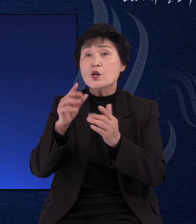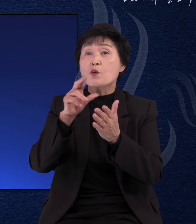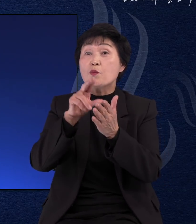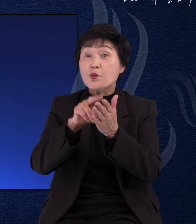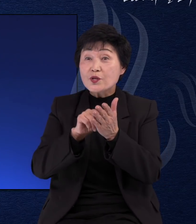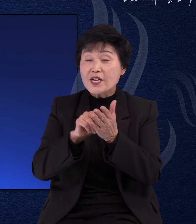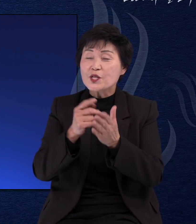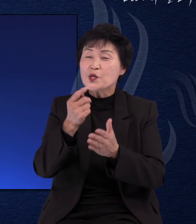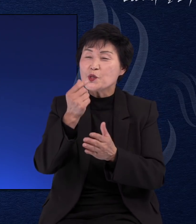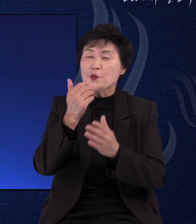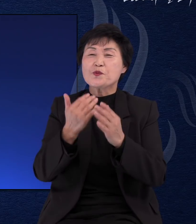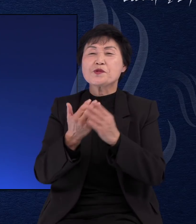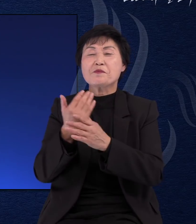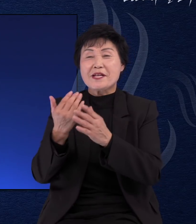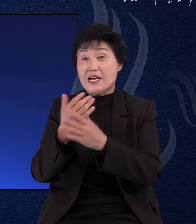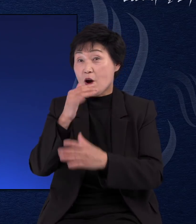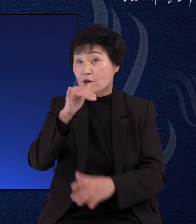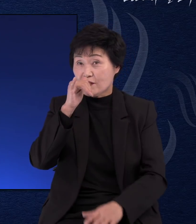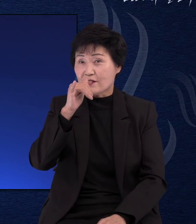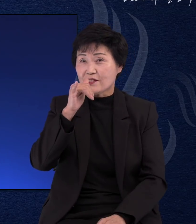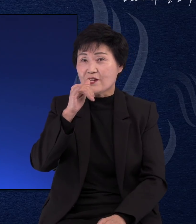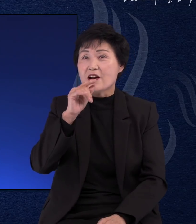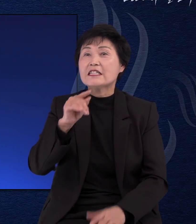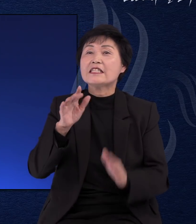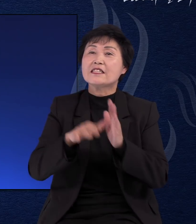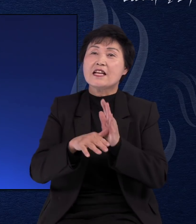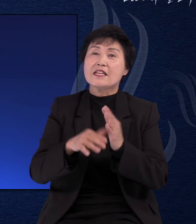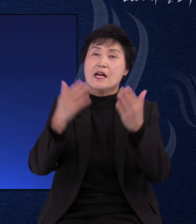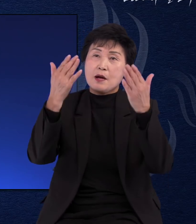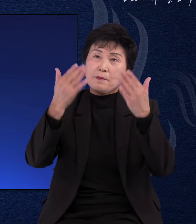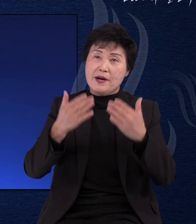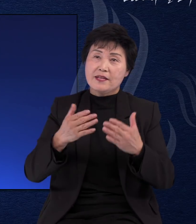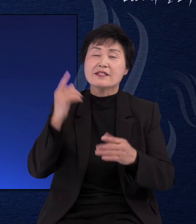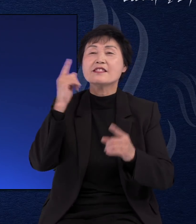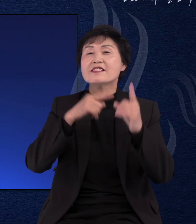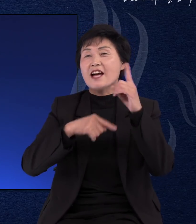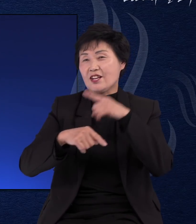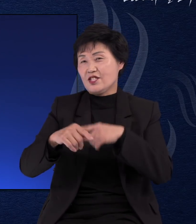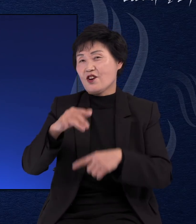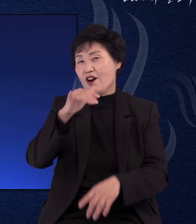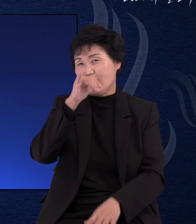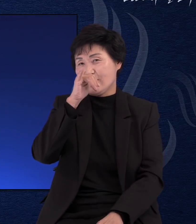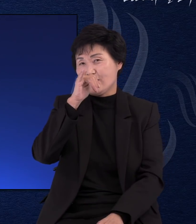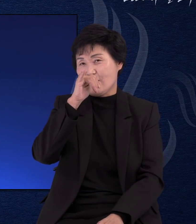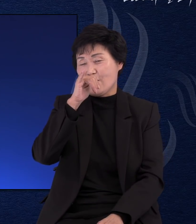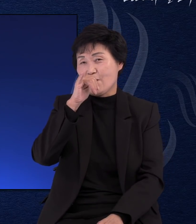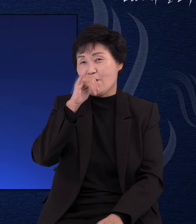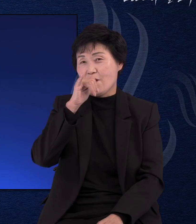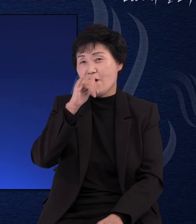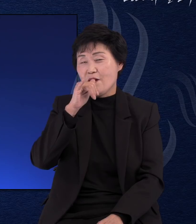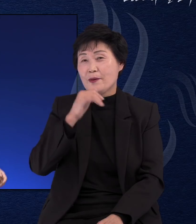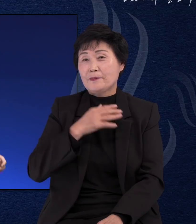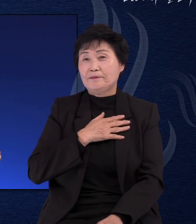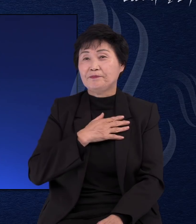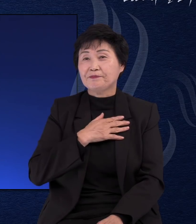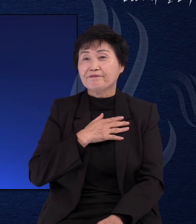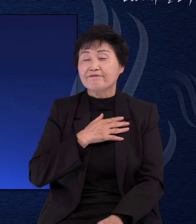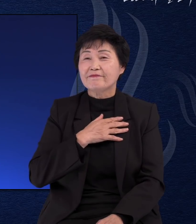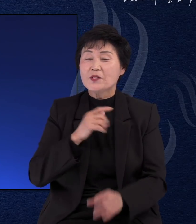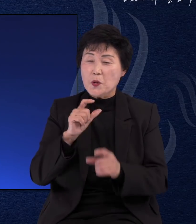교회를 통해 받은 아픔과 상처가 있습니다. 절대로 그런 일 없기를 바라면서 제 간증을 고민하다가 좀 나누게